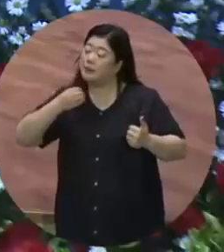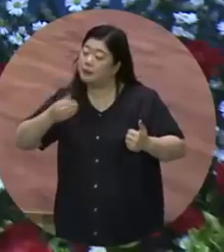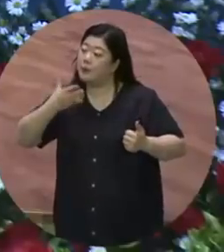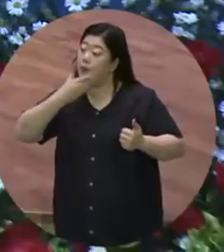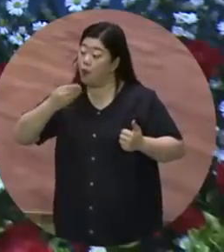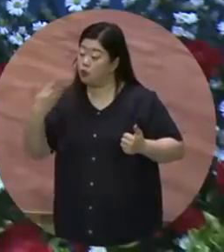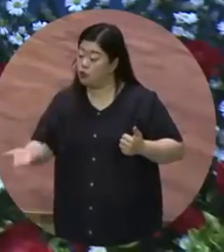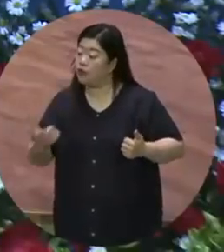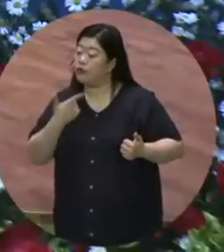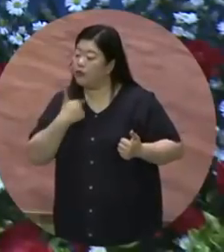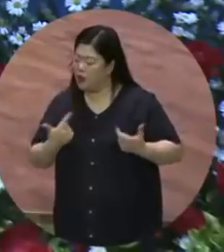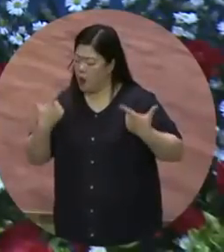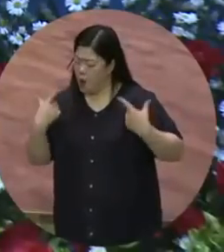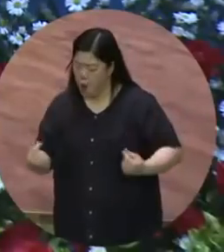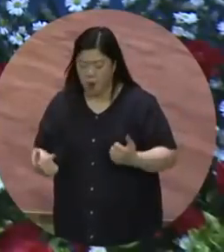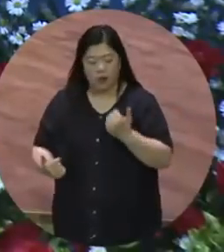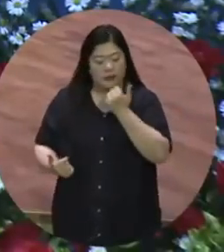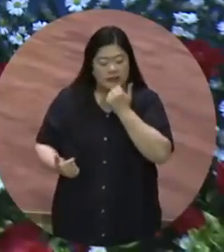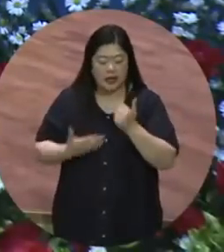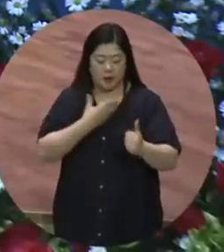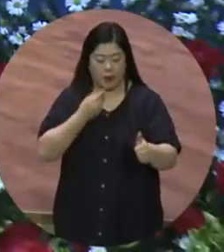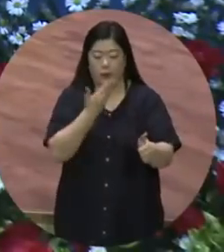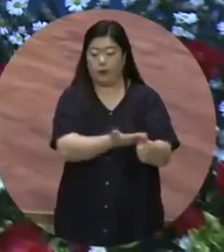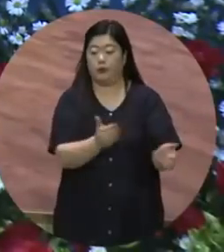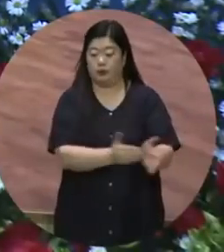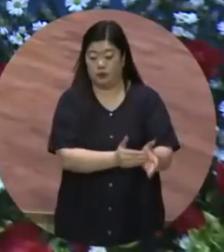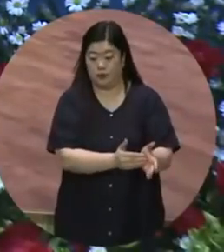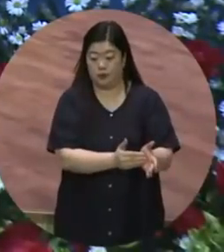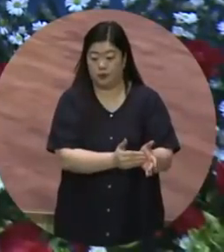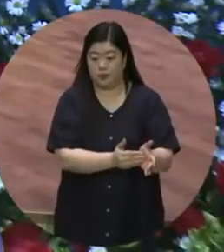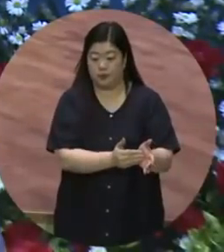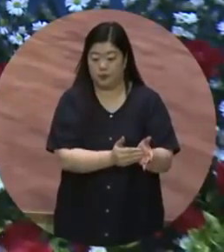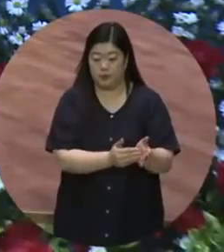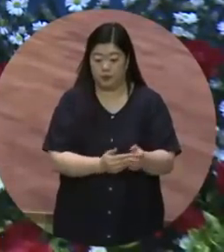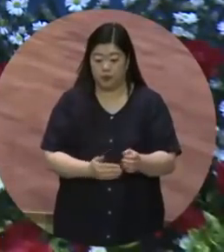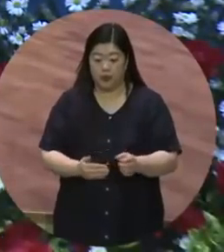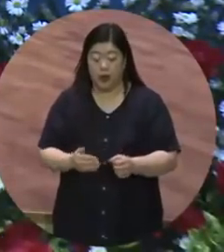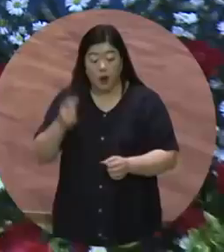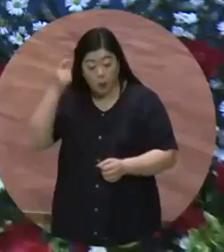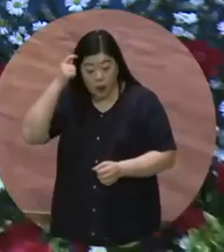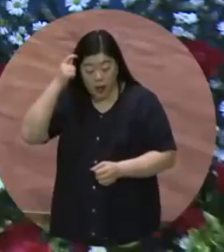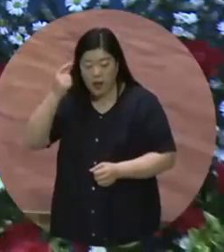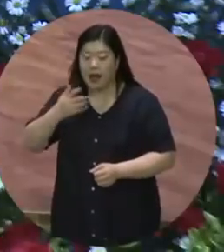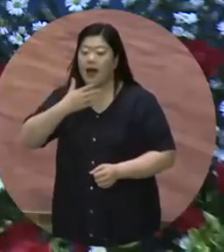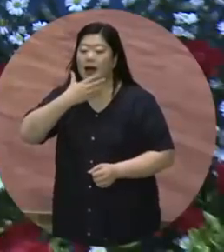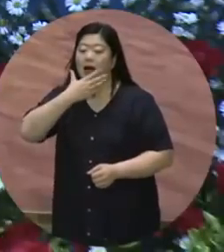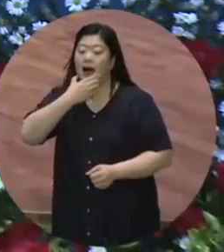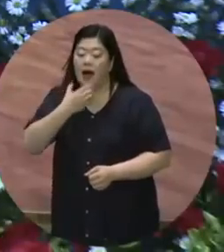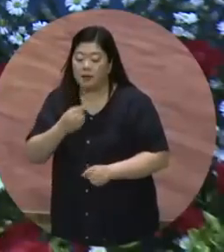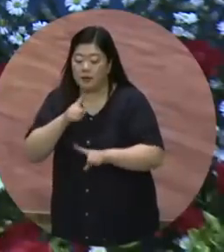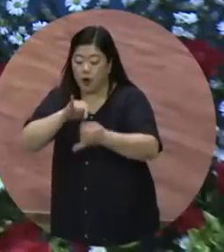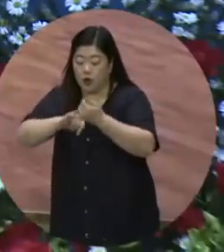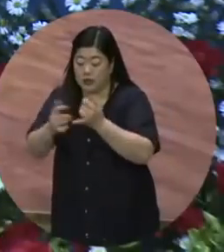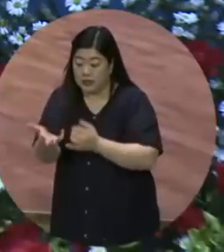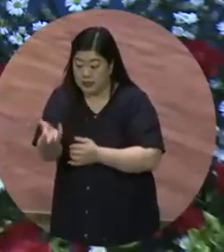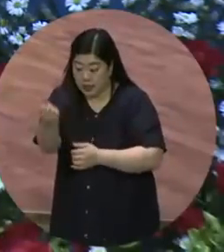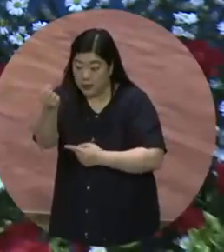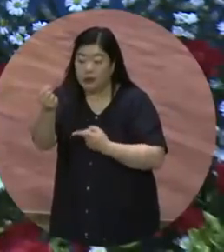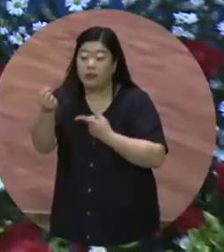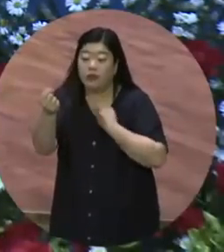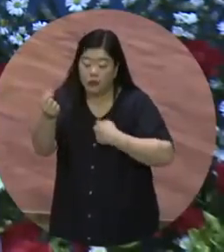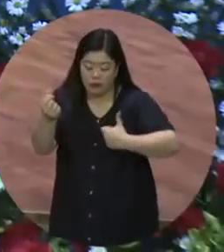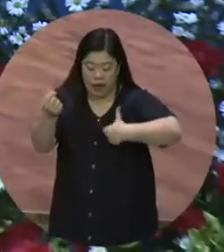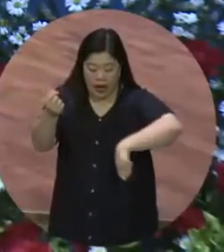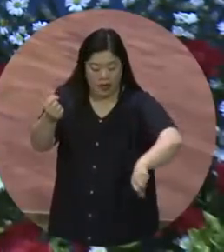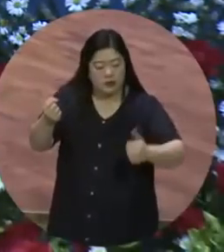있어요. 아브라함은 죽었지만은 아브라함에게 주었던 언약이 그대로 이삭에게 계승이 됩니다. 그런데